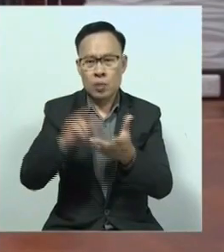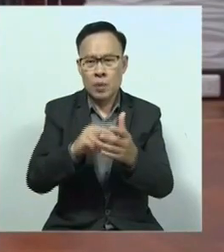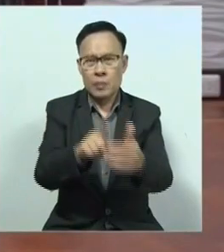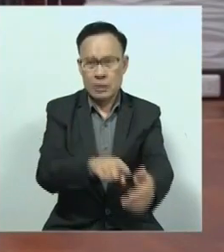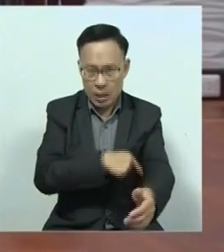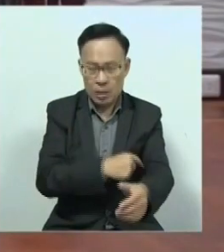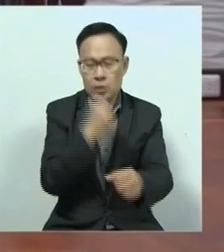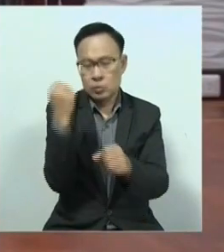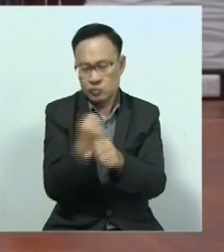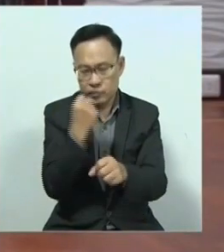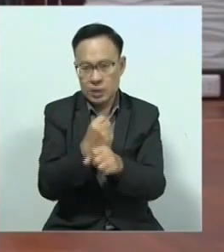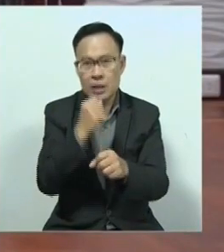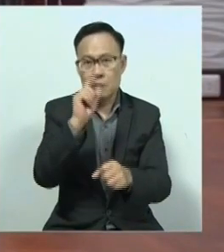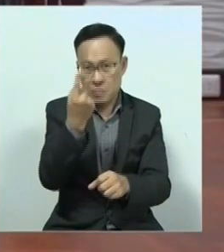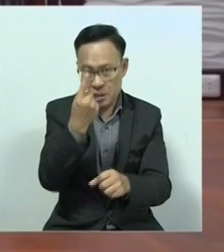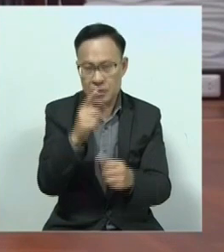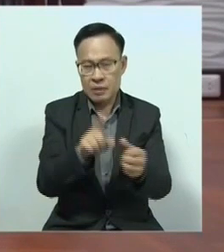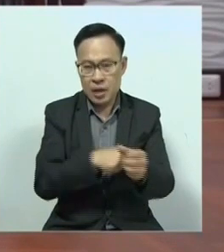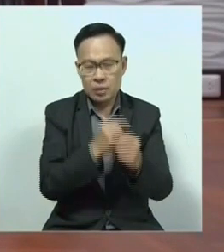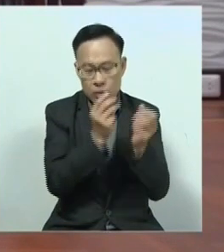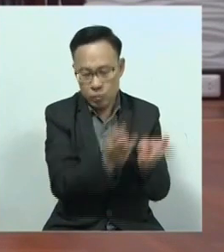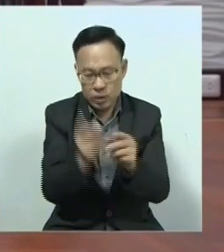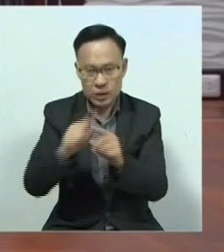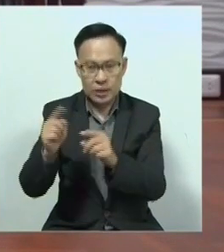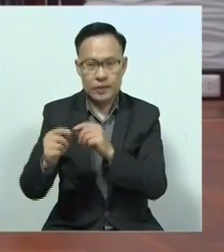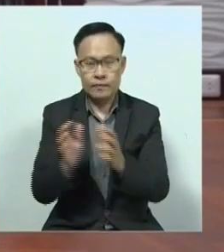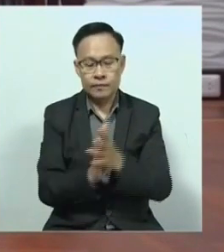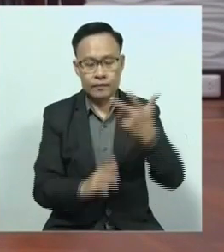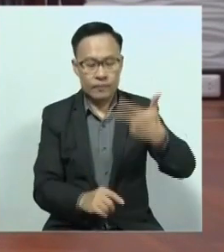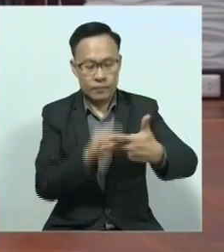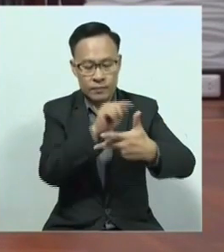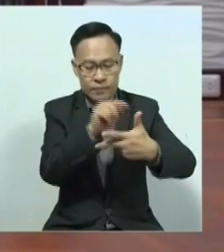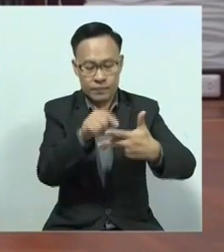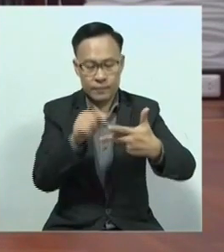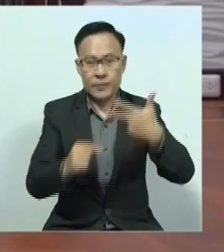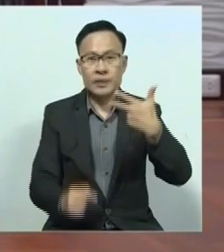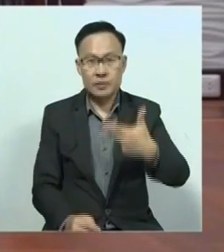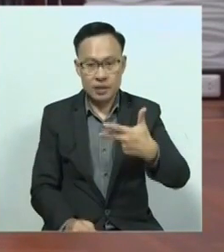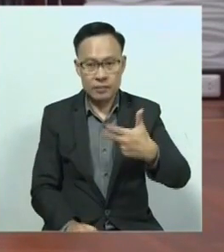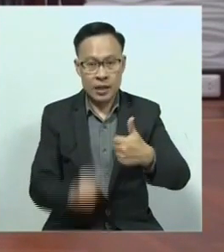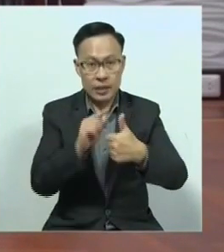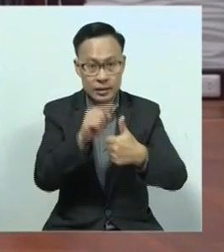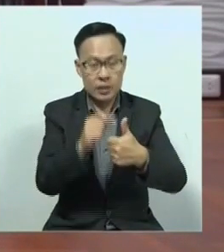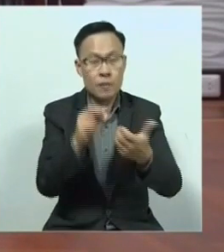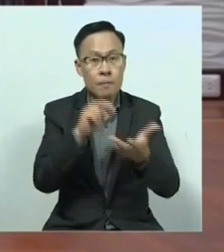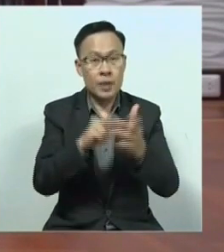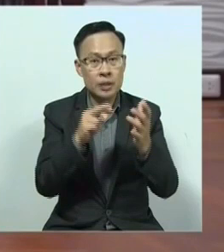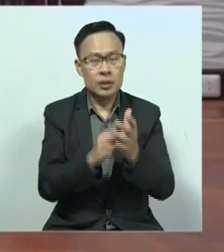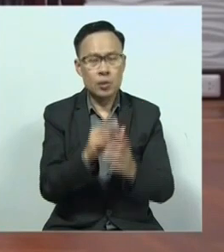องค์วัตถุองค์บุคคลองค์ยุทธวิธีผมจะไล่ตามองค์นี้ไปให้ฟังนะครับองค์วัตถุคือเ